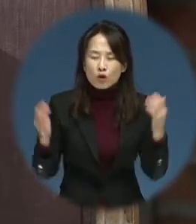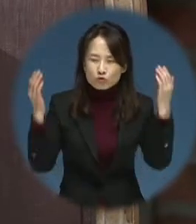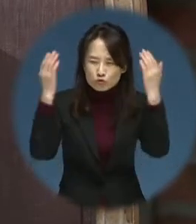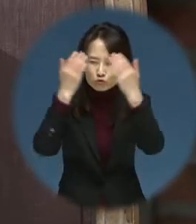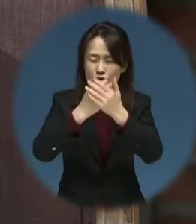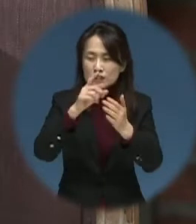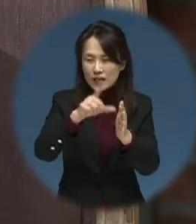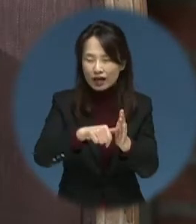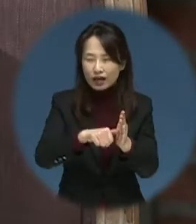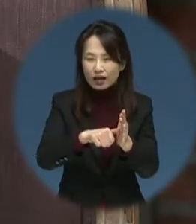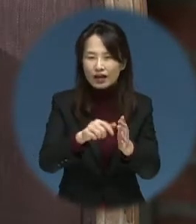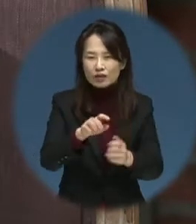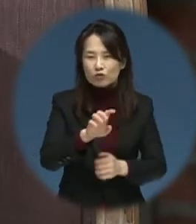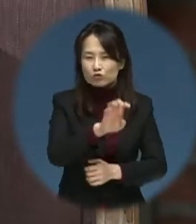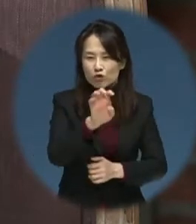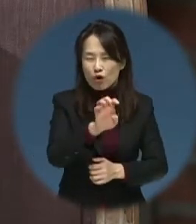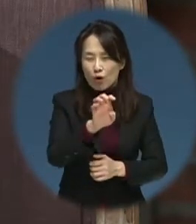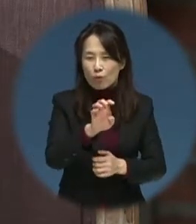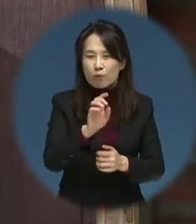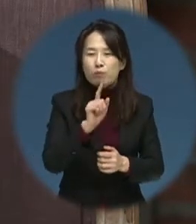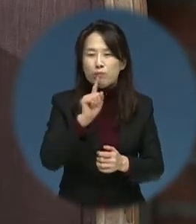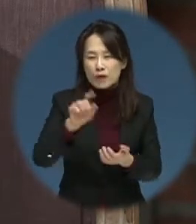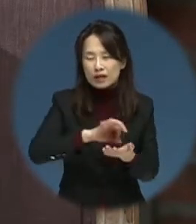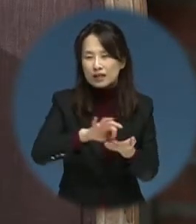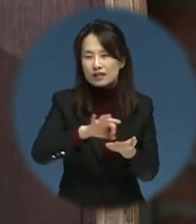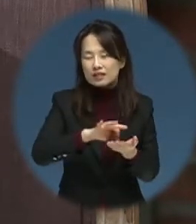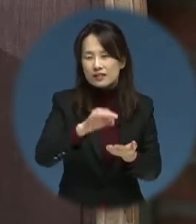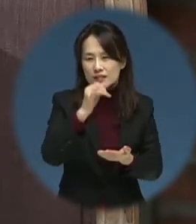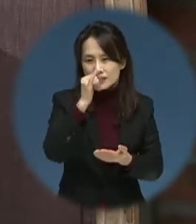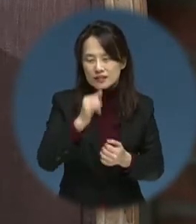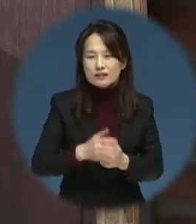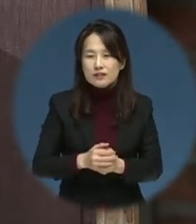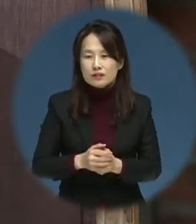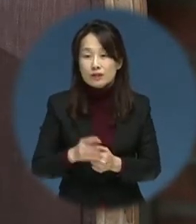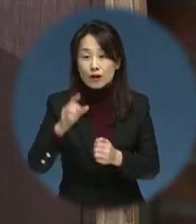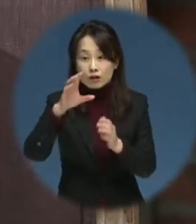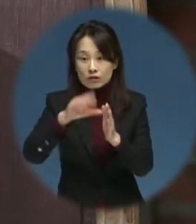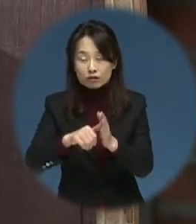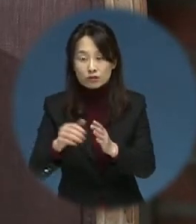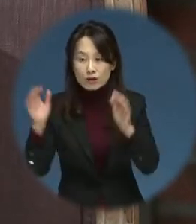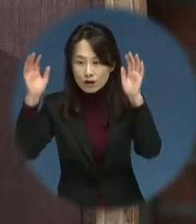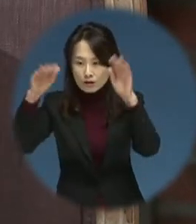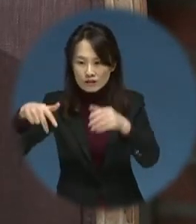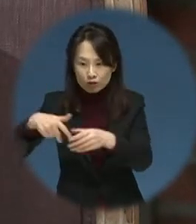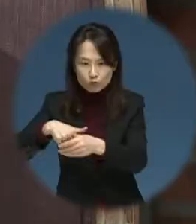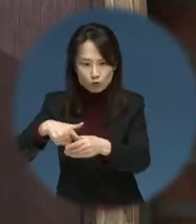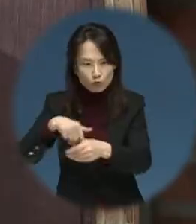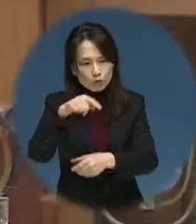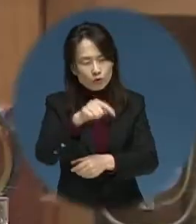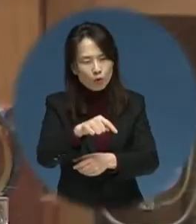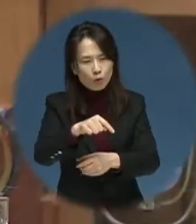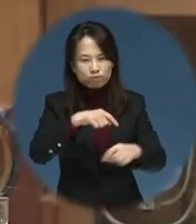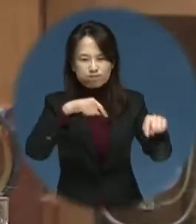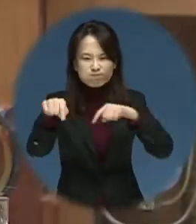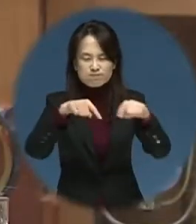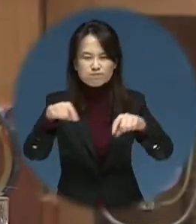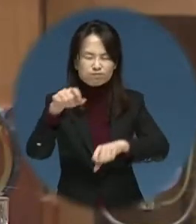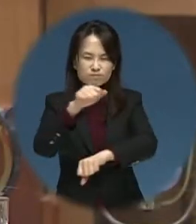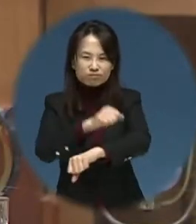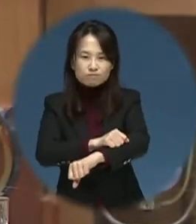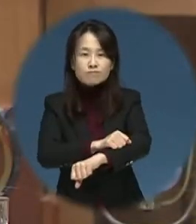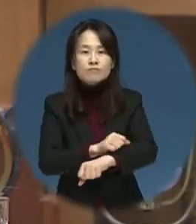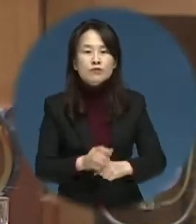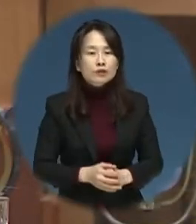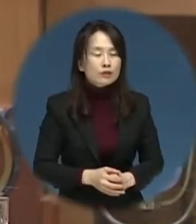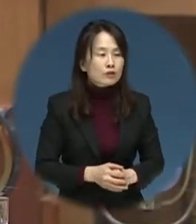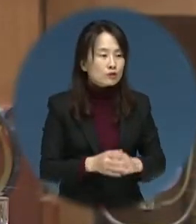시기로 덮어버렸죠. 이제 그때 이슬람은 세계 최고 수준의 문명 시대를 구가했던 겁니다. 그리고 역전된 거는